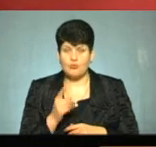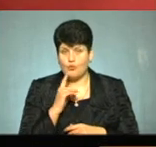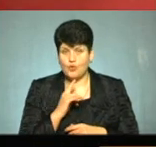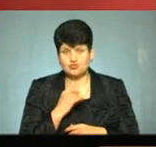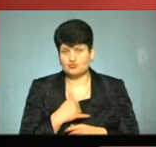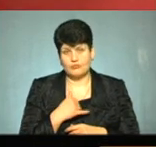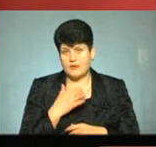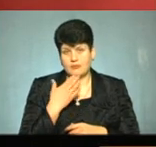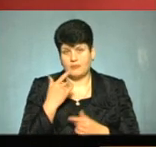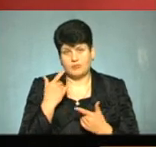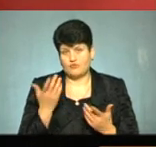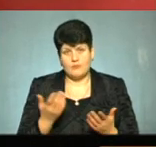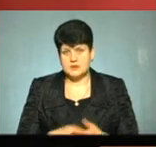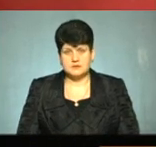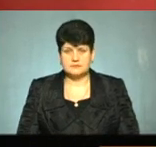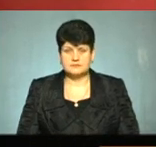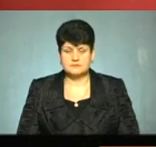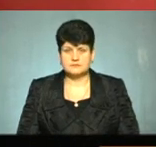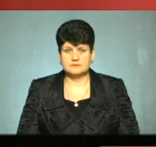ні? Ну, поки що в нас немає цієї інформації.